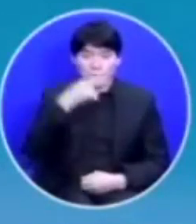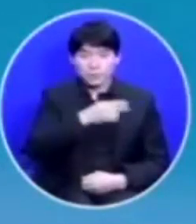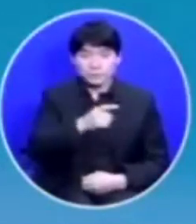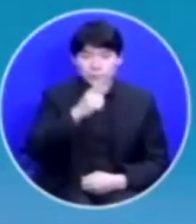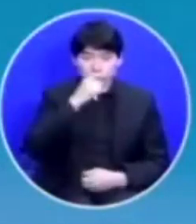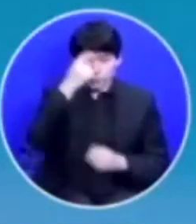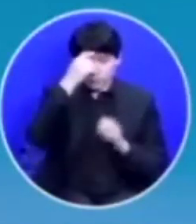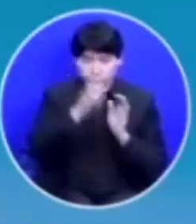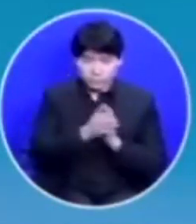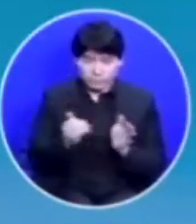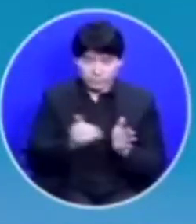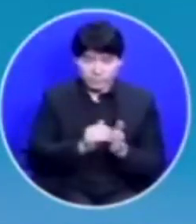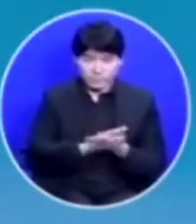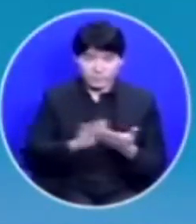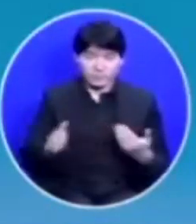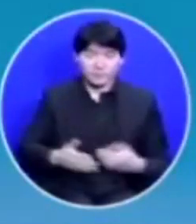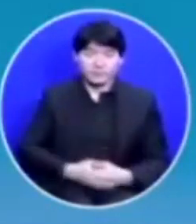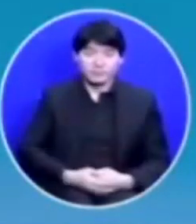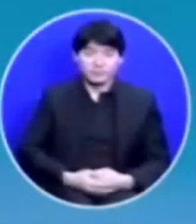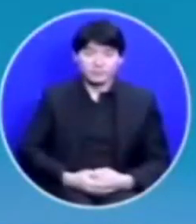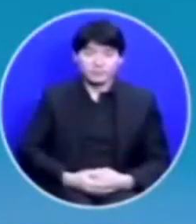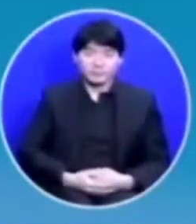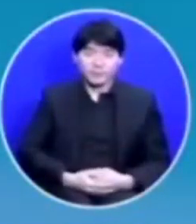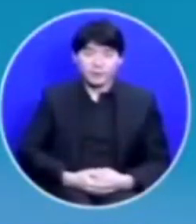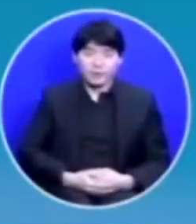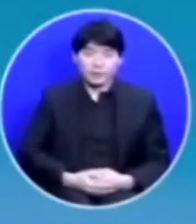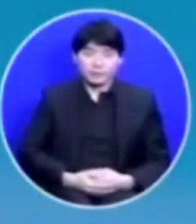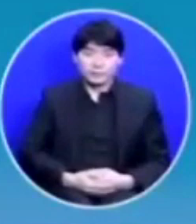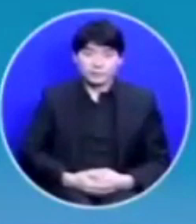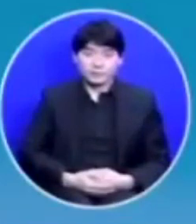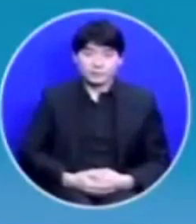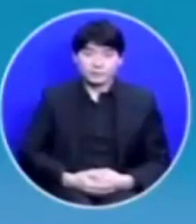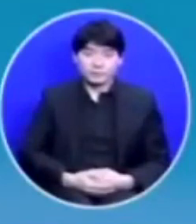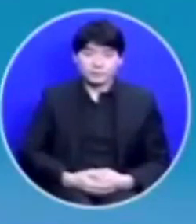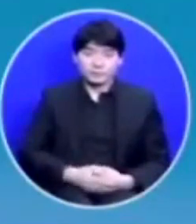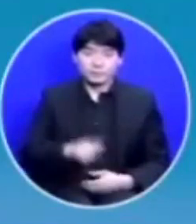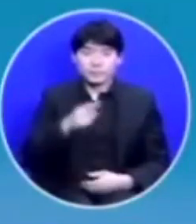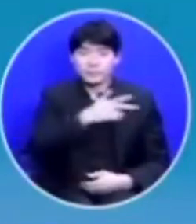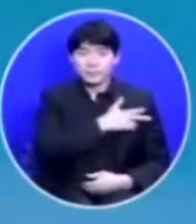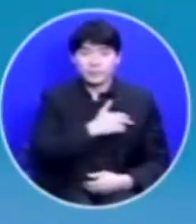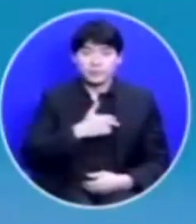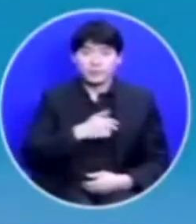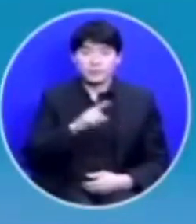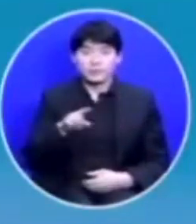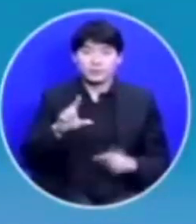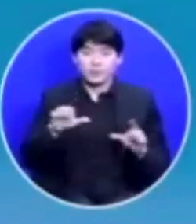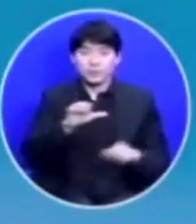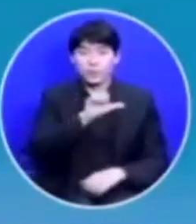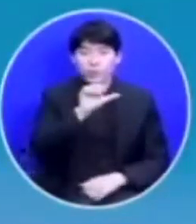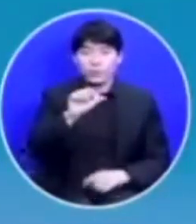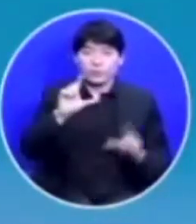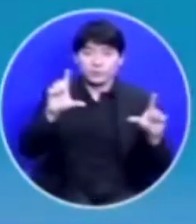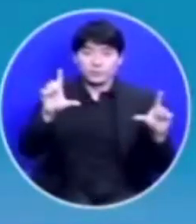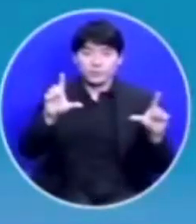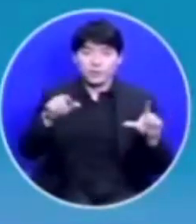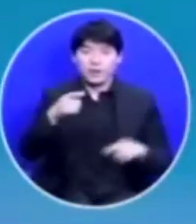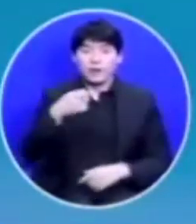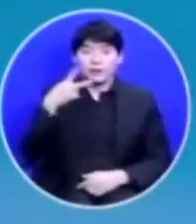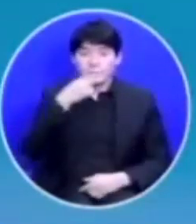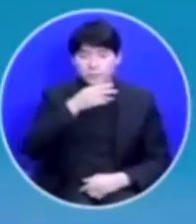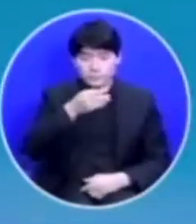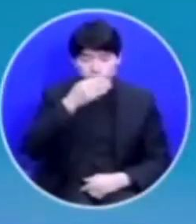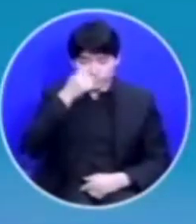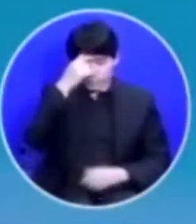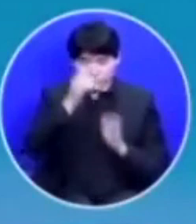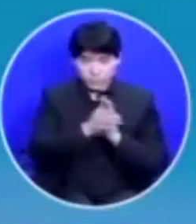금식 하지 않으면 도무지 말이 튀어나올 것 같아서 그 집사님이 그날 다 셋째 하룩 음식까지 다했던